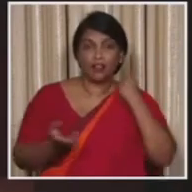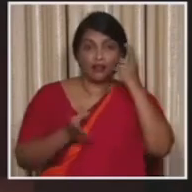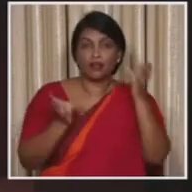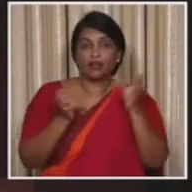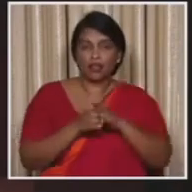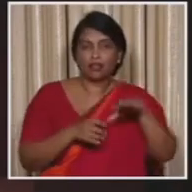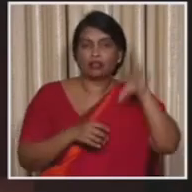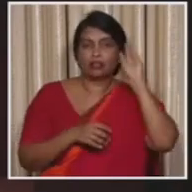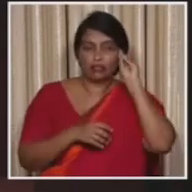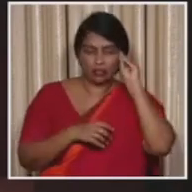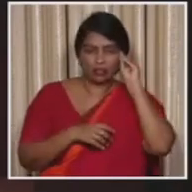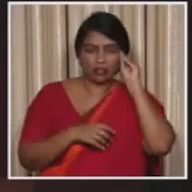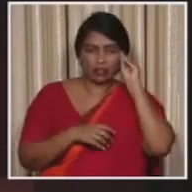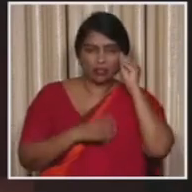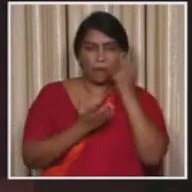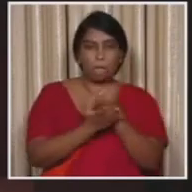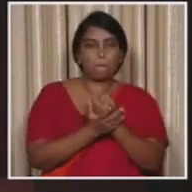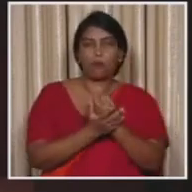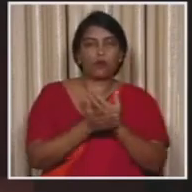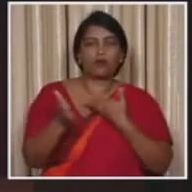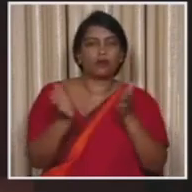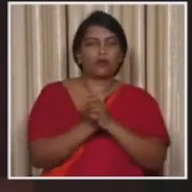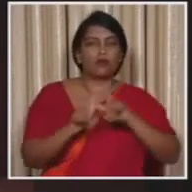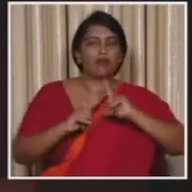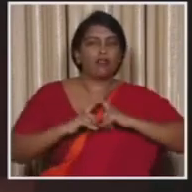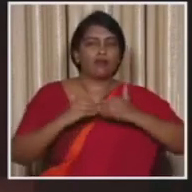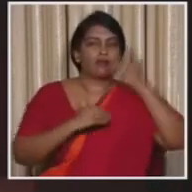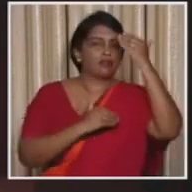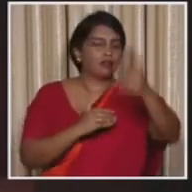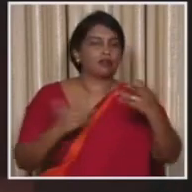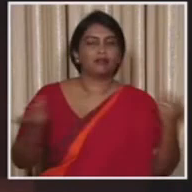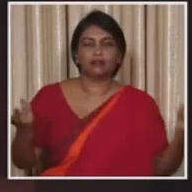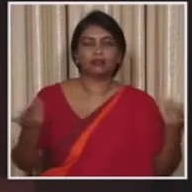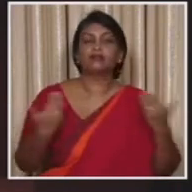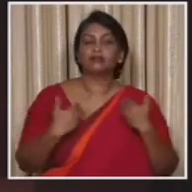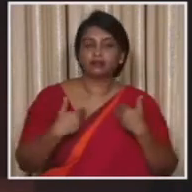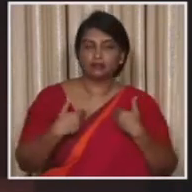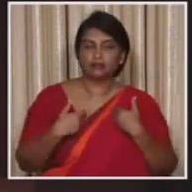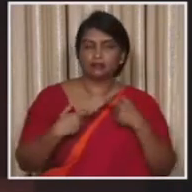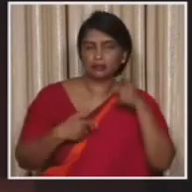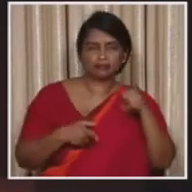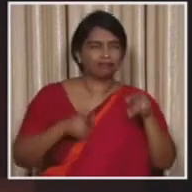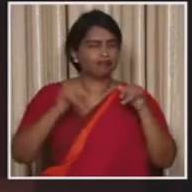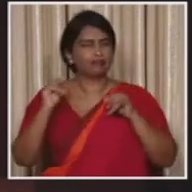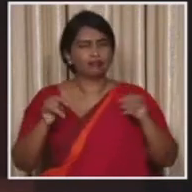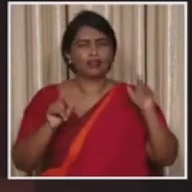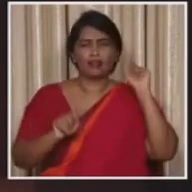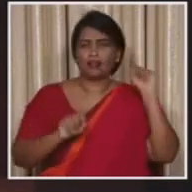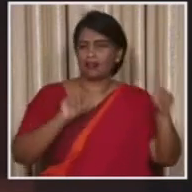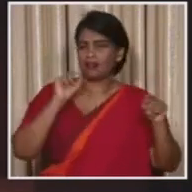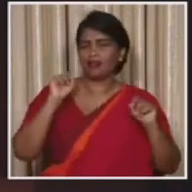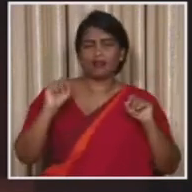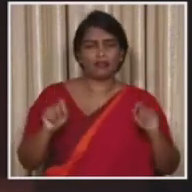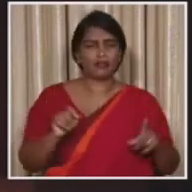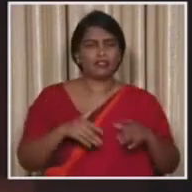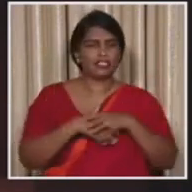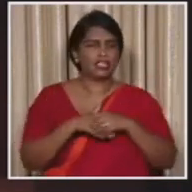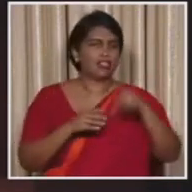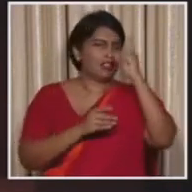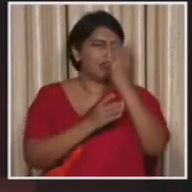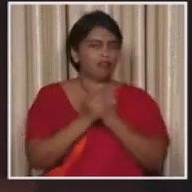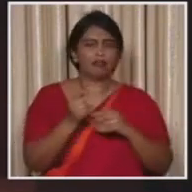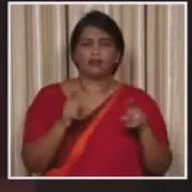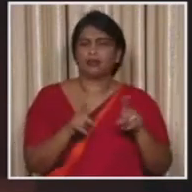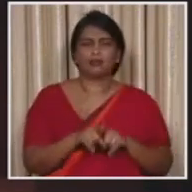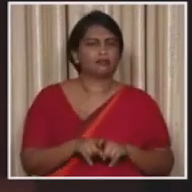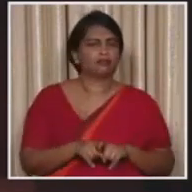තේරිලා තිබෙනවා පොහොත්වත් එක්ක අනාගතයක් නැහැ කියලා. ඒ නිසා අපි අරයවයි මෙයවයි නංගම් ජාති නාගම් මනුව අපි